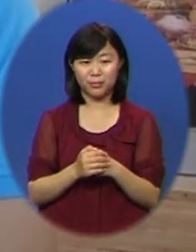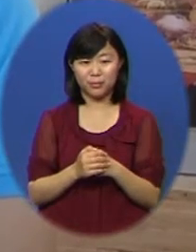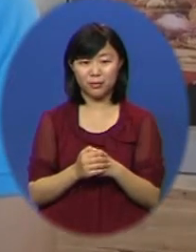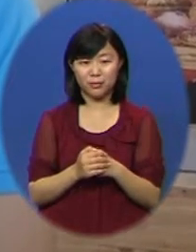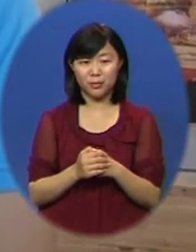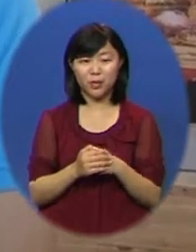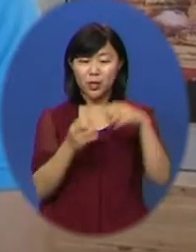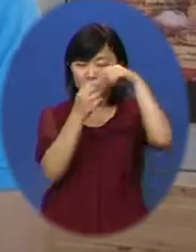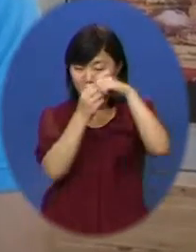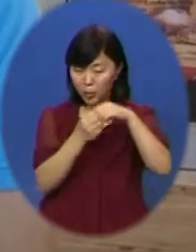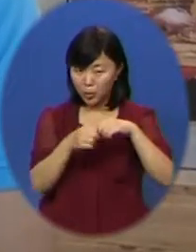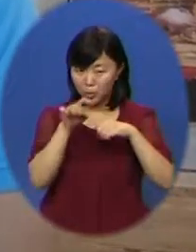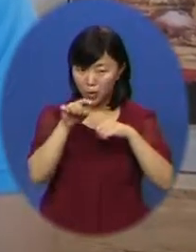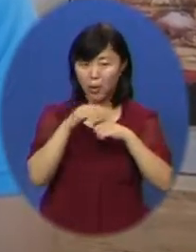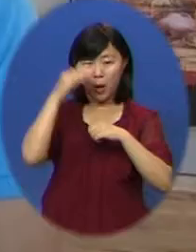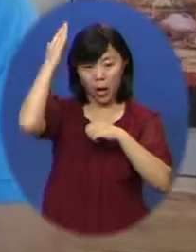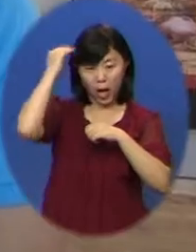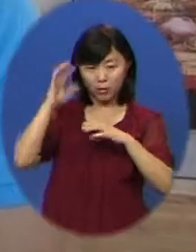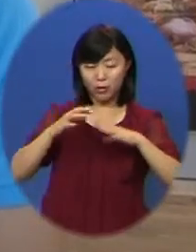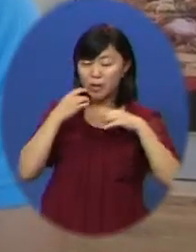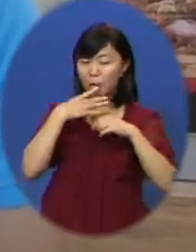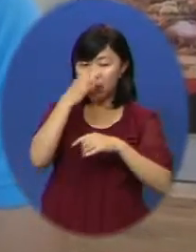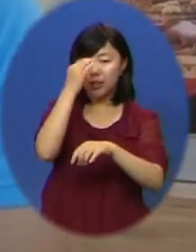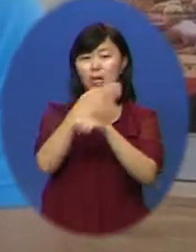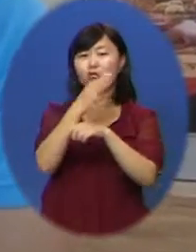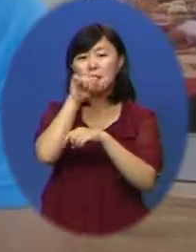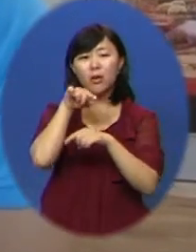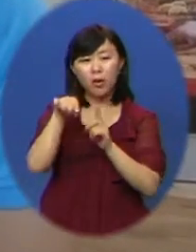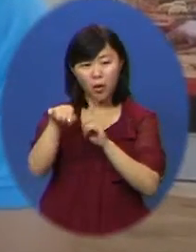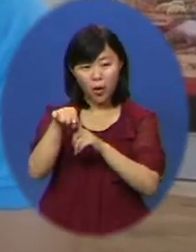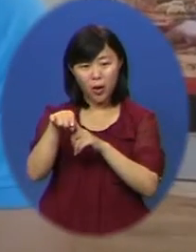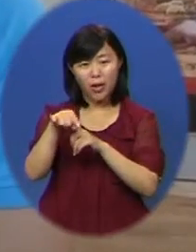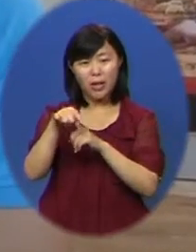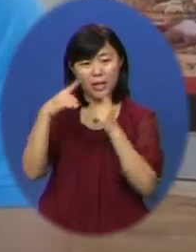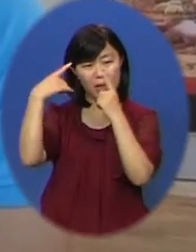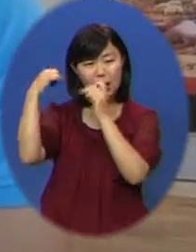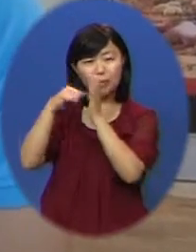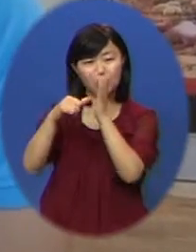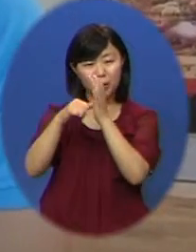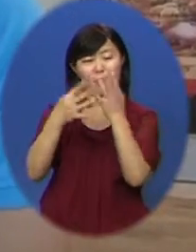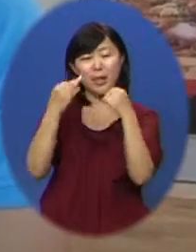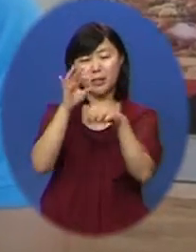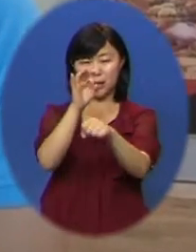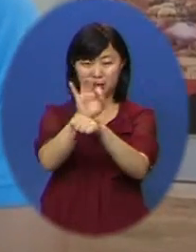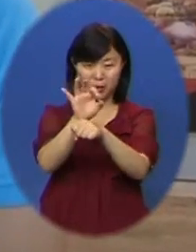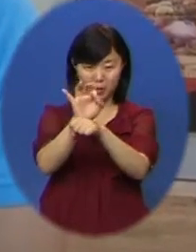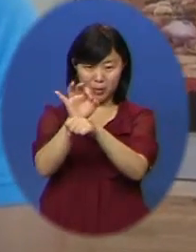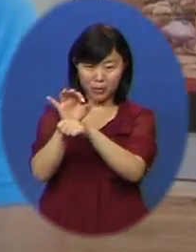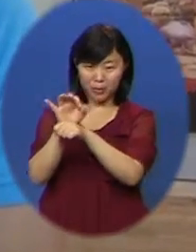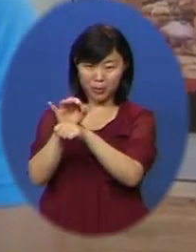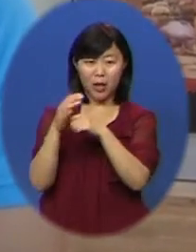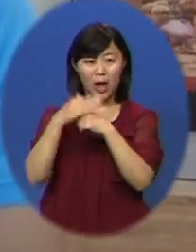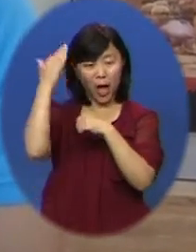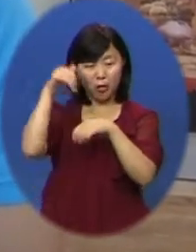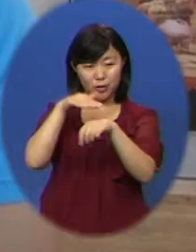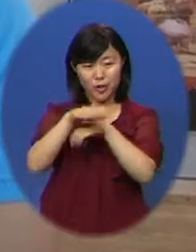전통적인 거, 한국에서만 살 수 있는 거, 약간 기념품 같은 거 많이 찾고, 한국식